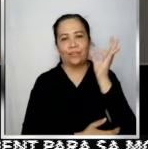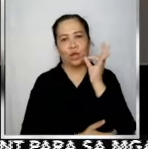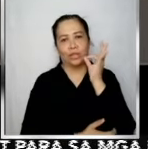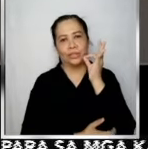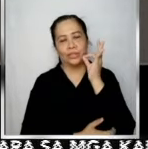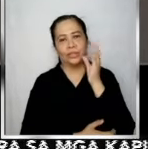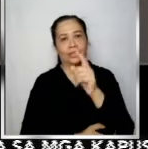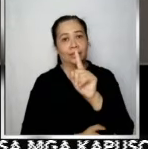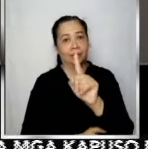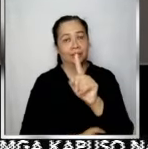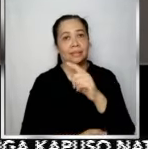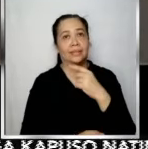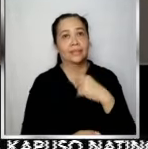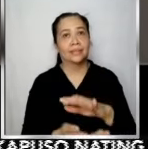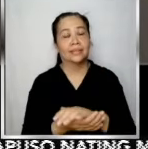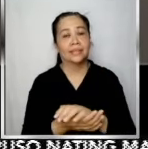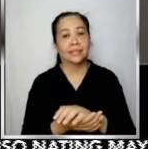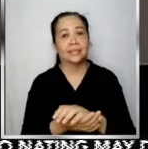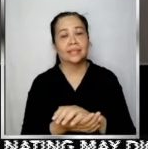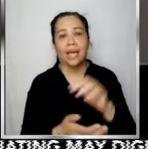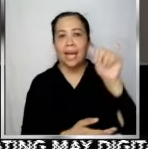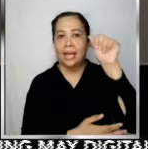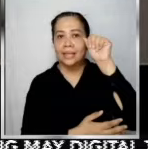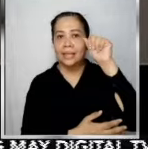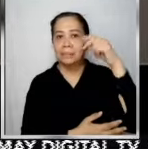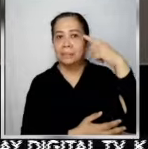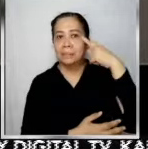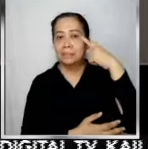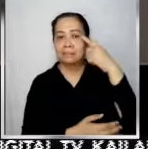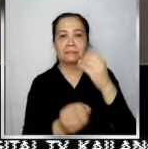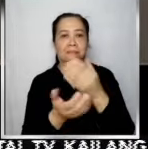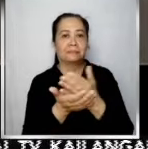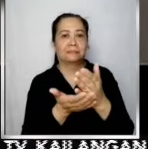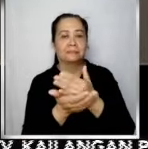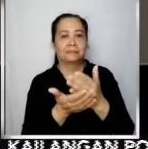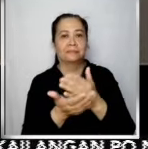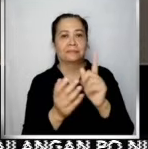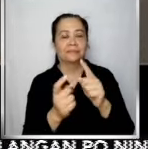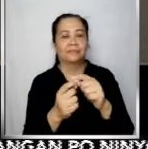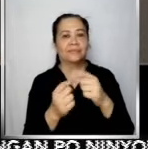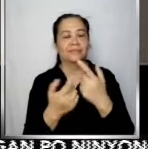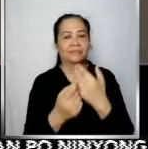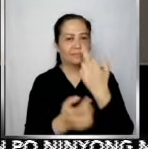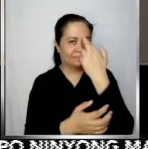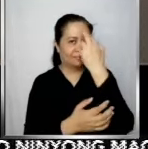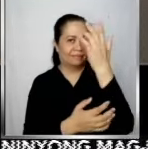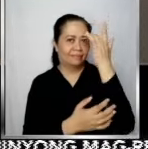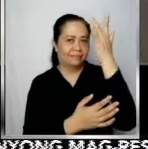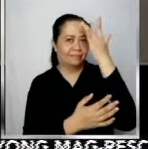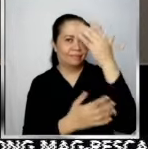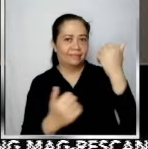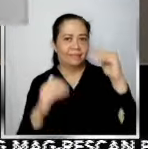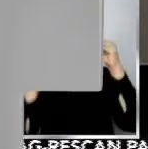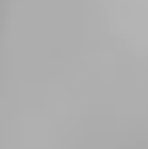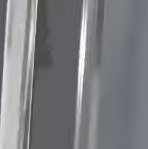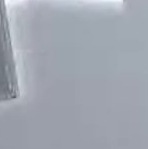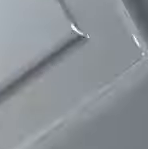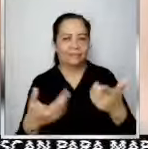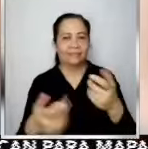niya na si Andre Paras. Ibinahagi ang kanyang naging realization ngayong lockdown. Yan ang chika ni Katatibayan.